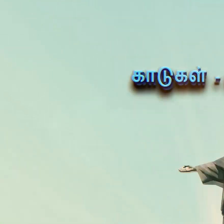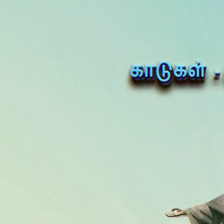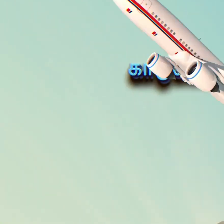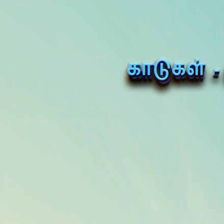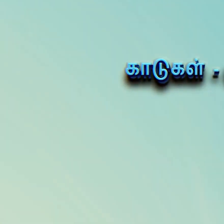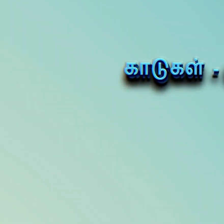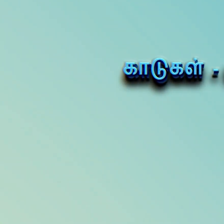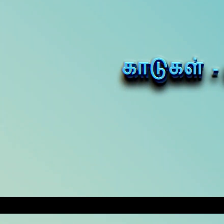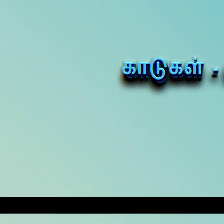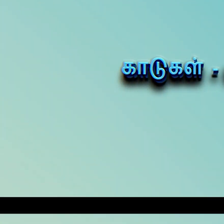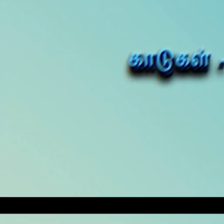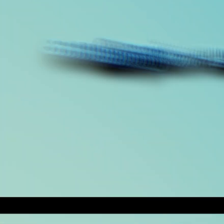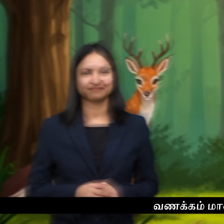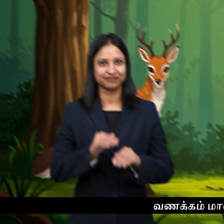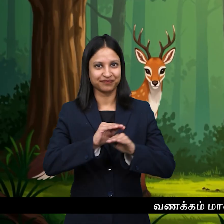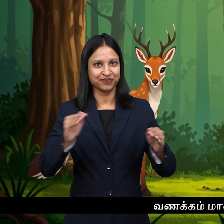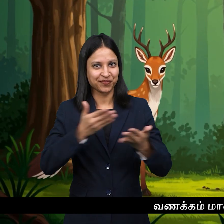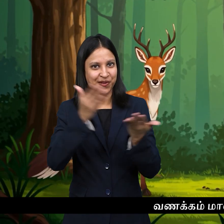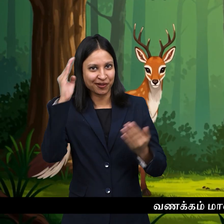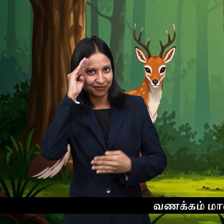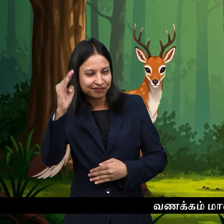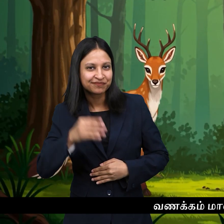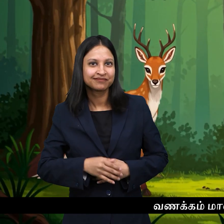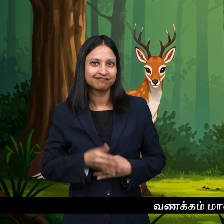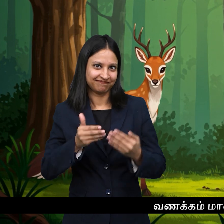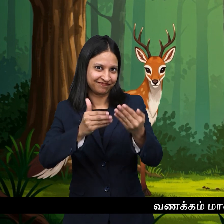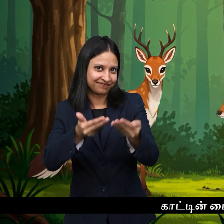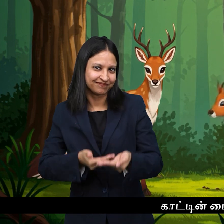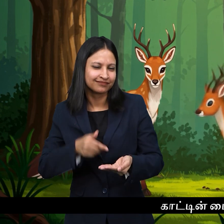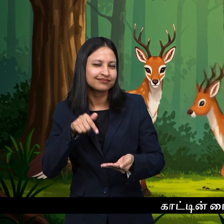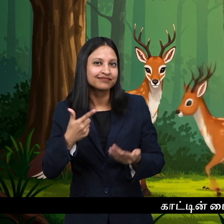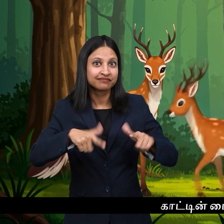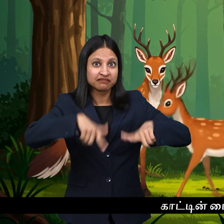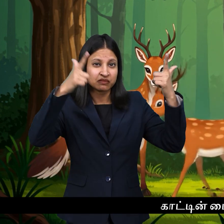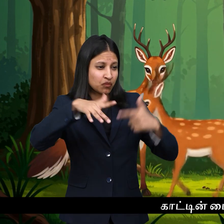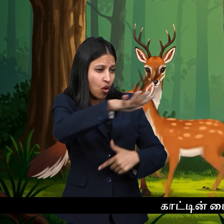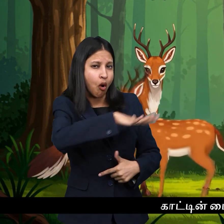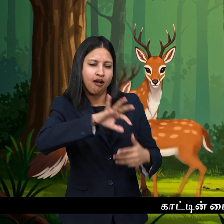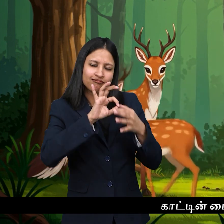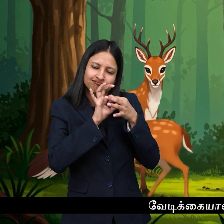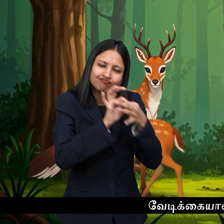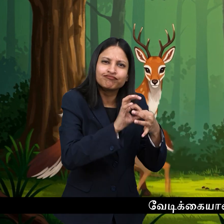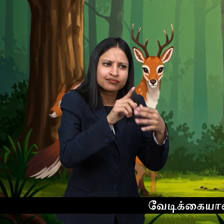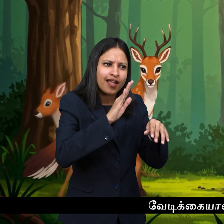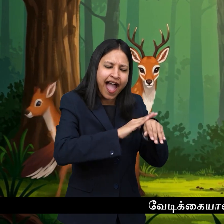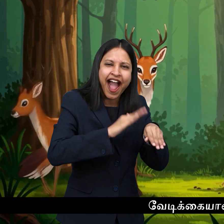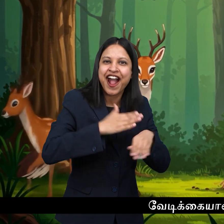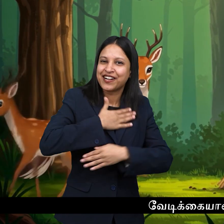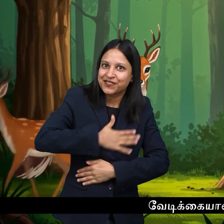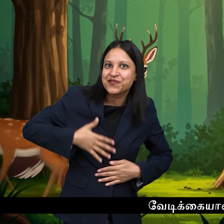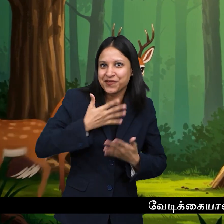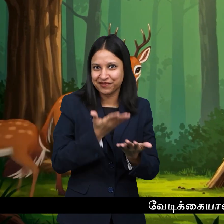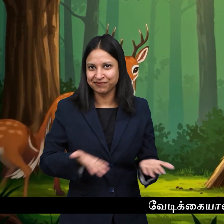காடுகள், பழங்குடியினர். வணக்கம் மாணவ செல்வங்களே. காட்டின் மைய பகுதிக்குள் ஒரு